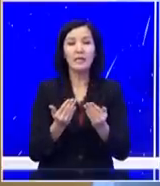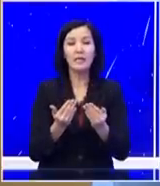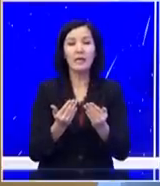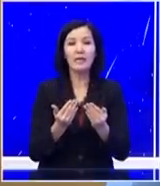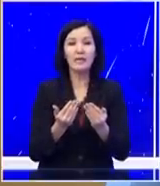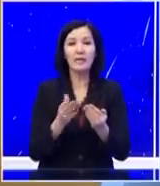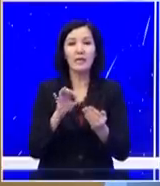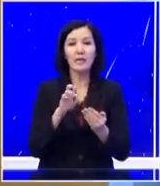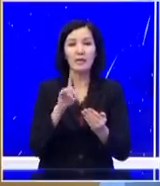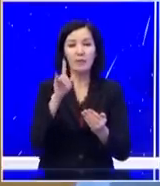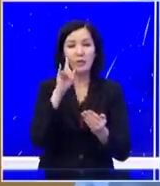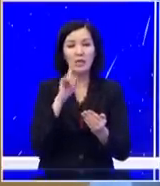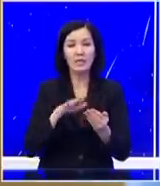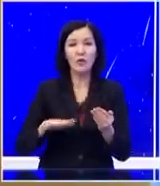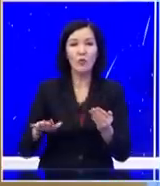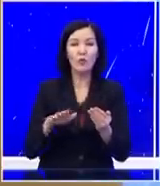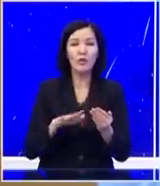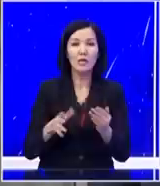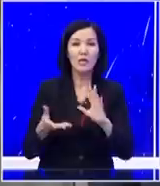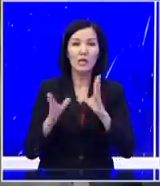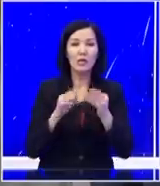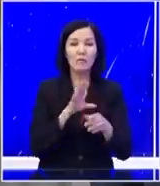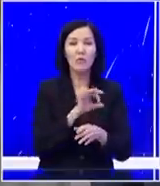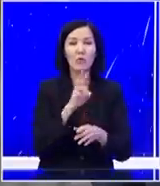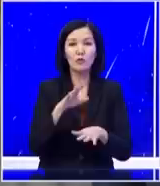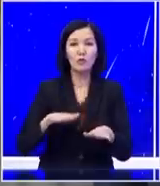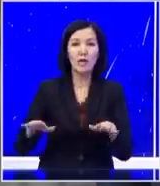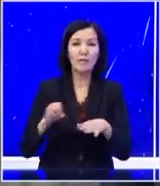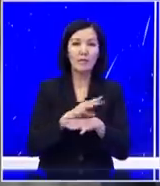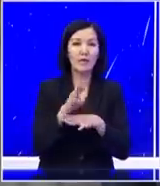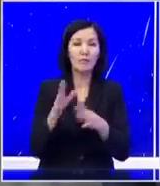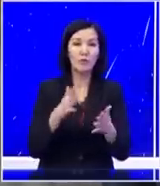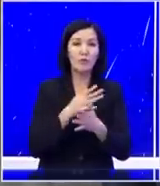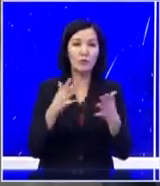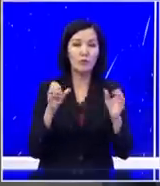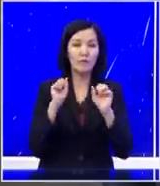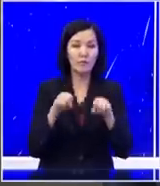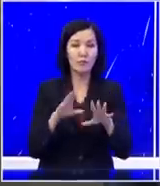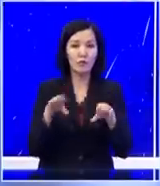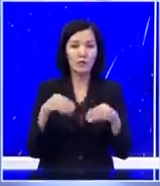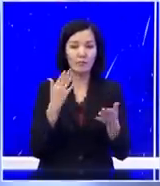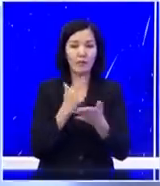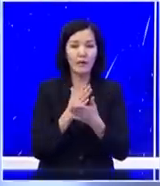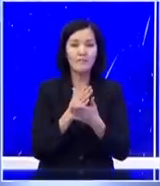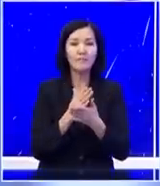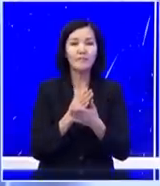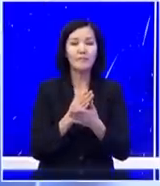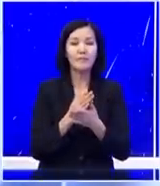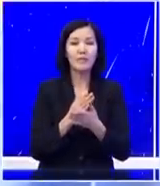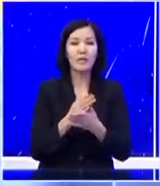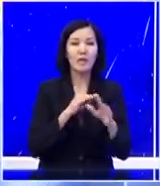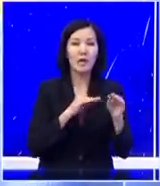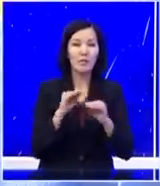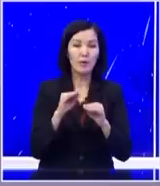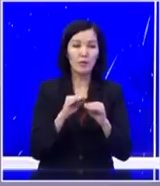тек Еңбекші Қазақ өңірін ғана емес, жалпы оңтүстік аймақты қамтуға зор мүмкіндік туғызбақ. Бір айта кетерлігі мұндай